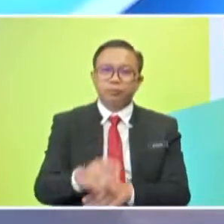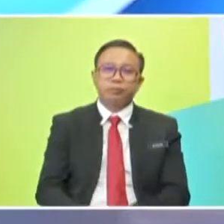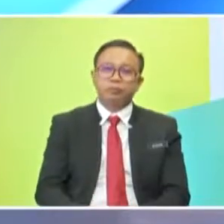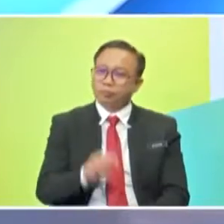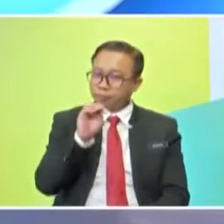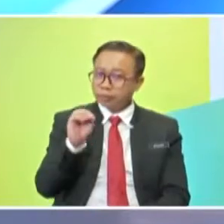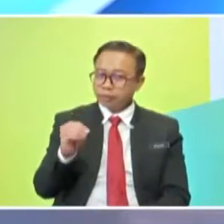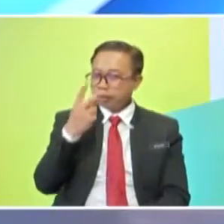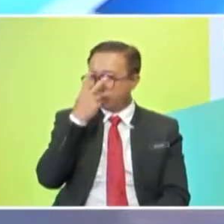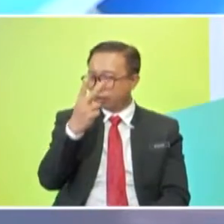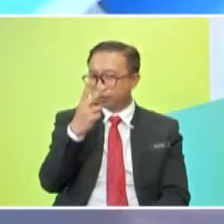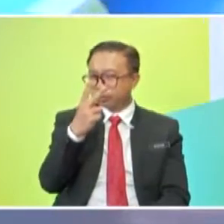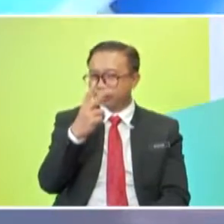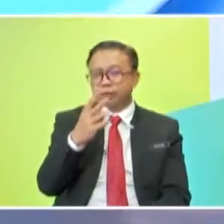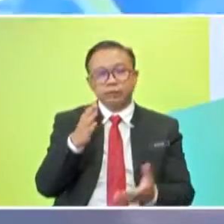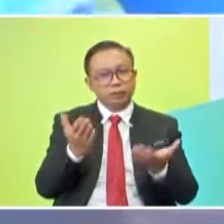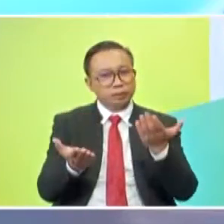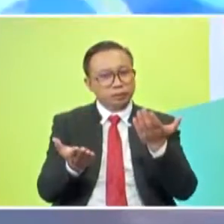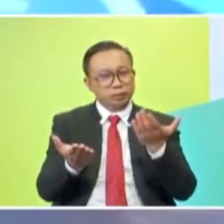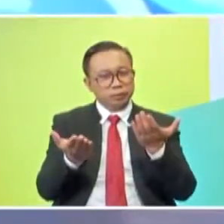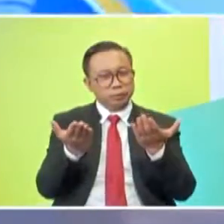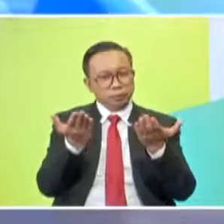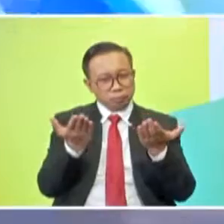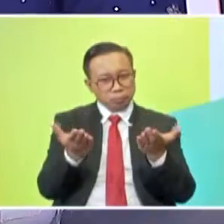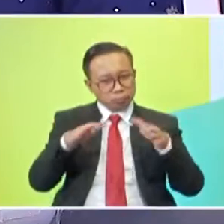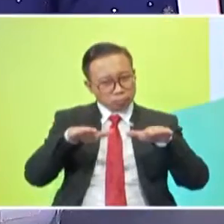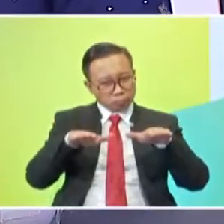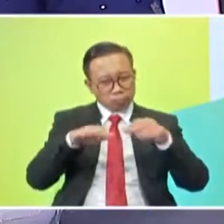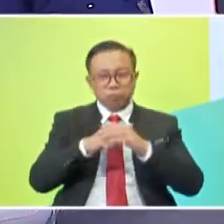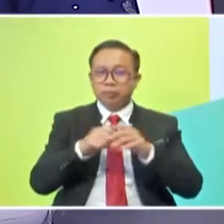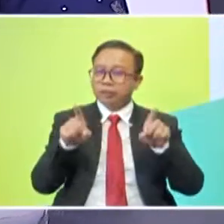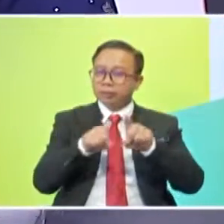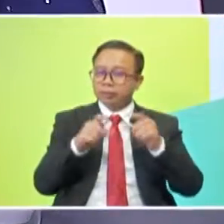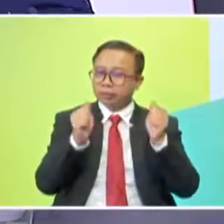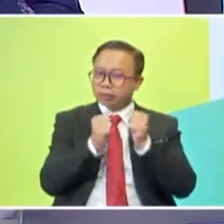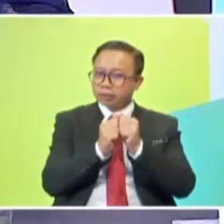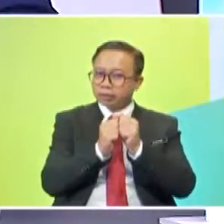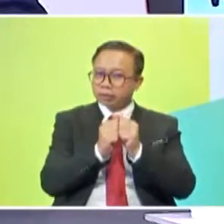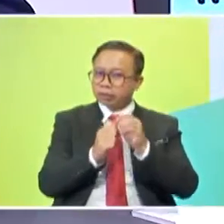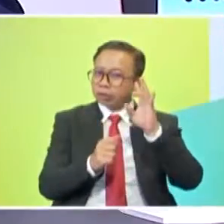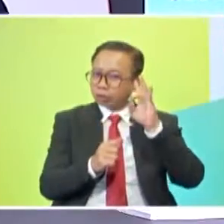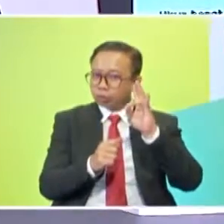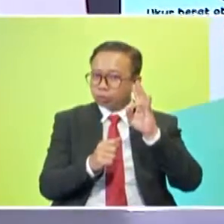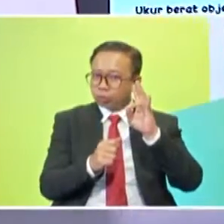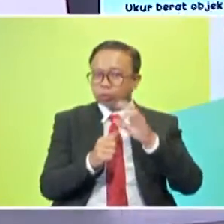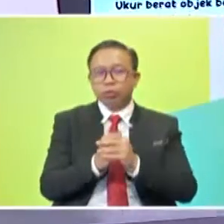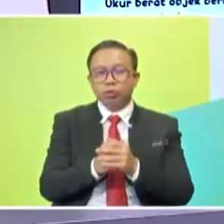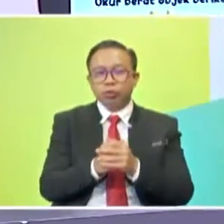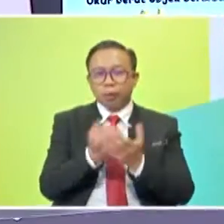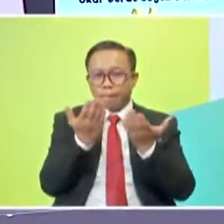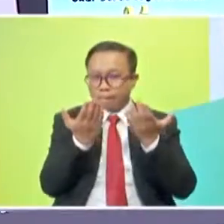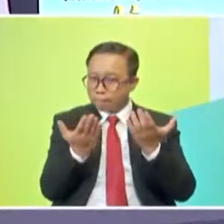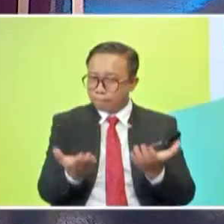w4 kandita seimbang jadi berat pemadam bersamaan dengan tujuh beras